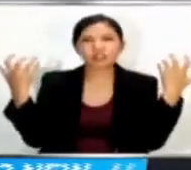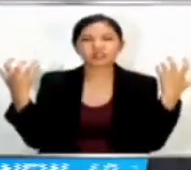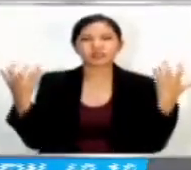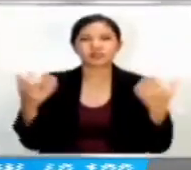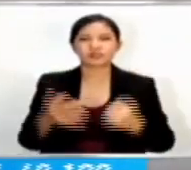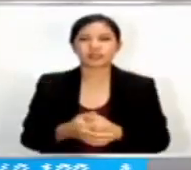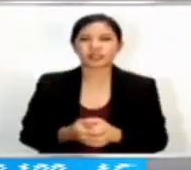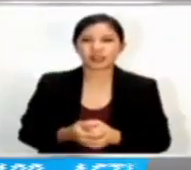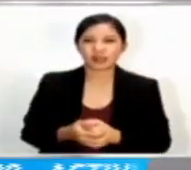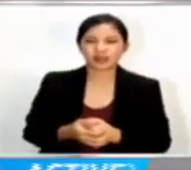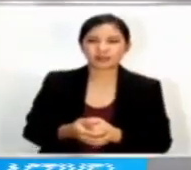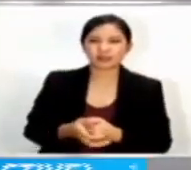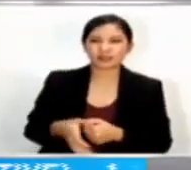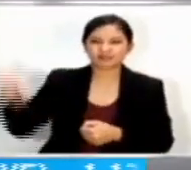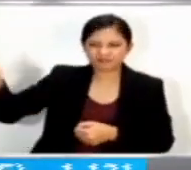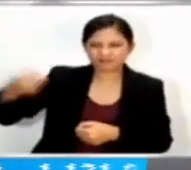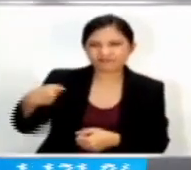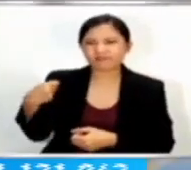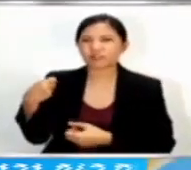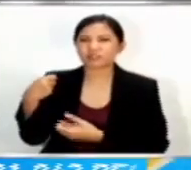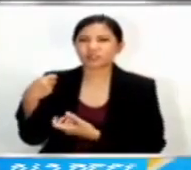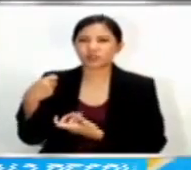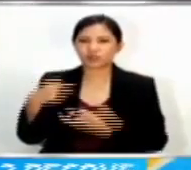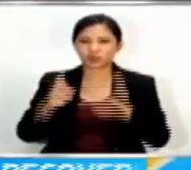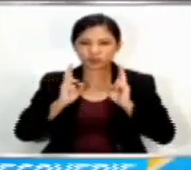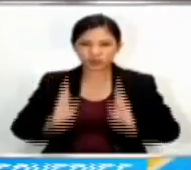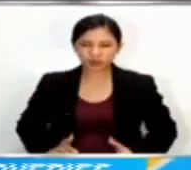hinila pa ang uniforme ng enforcer.